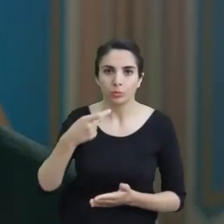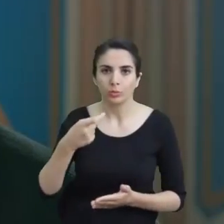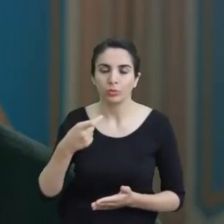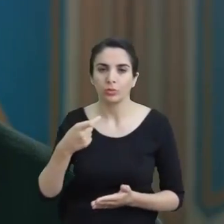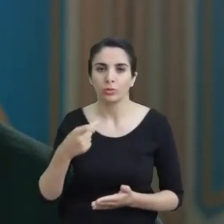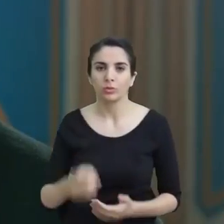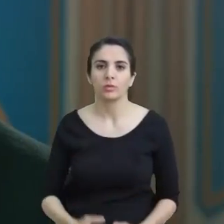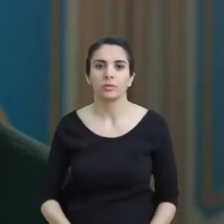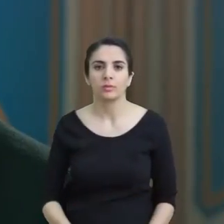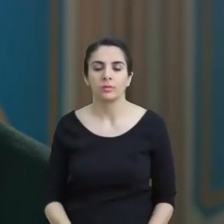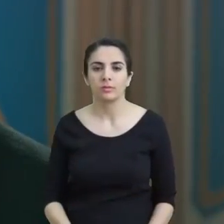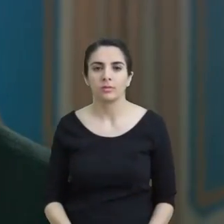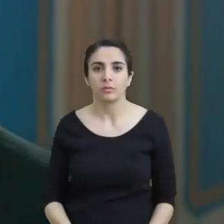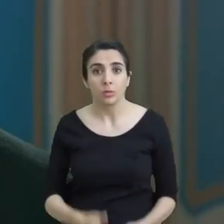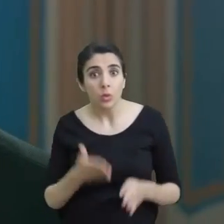bulmuş.